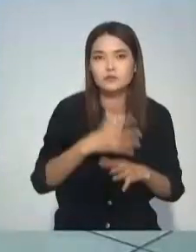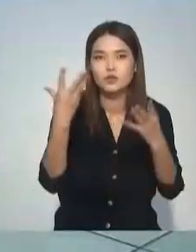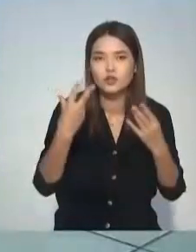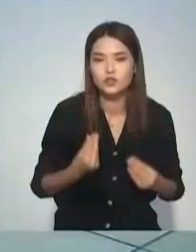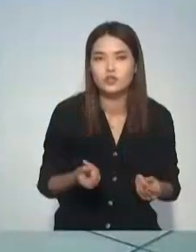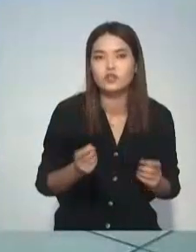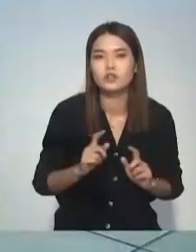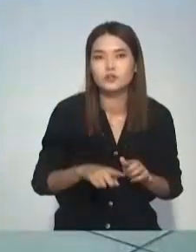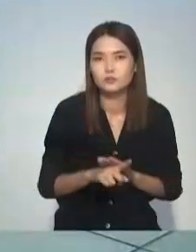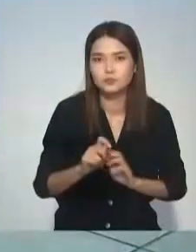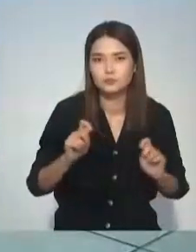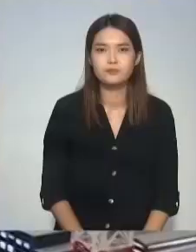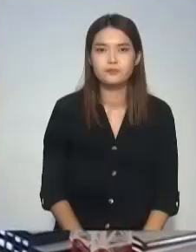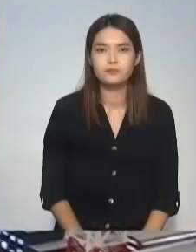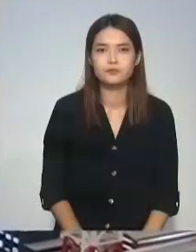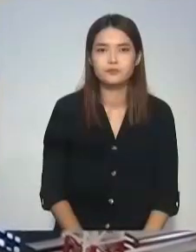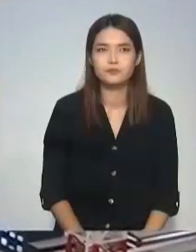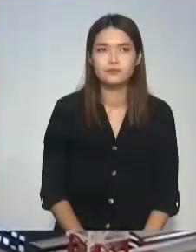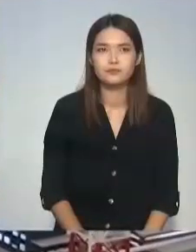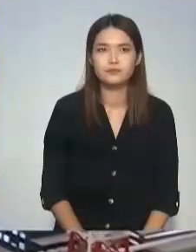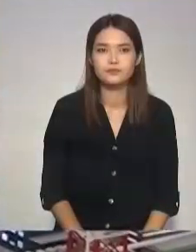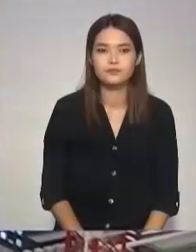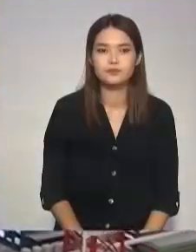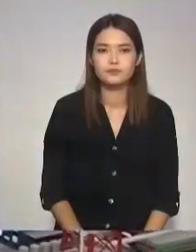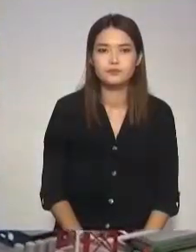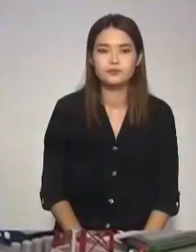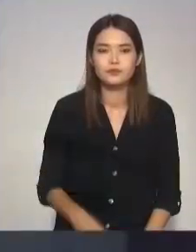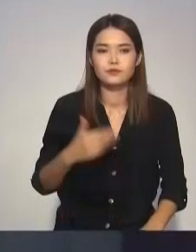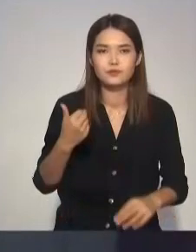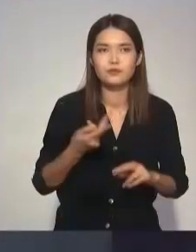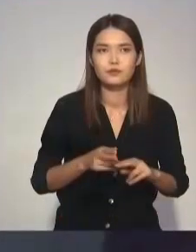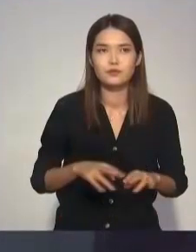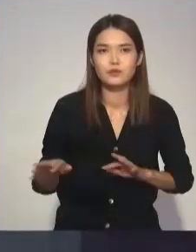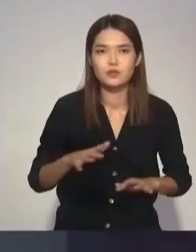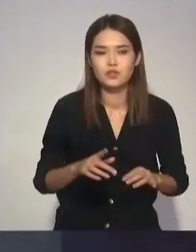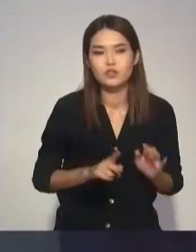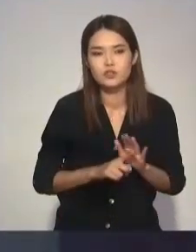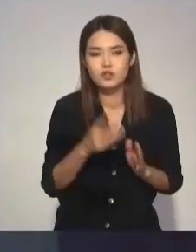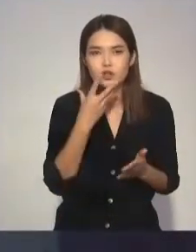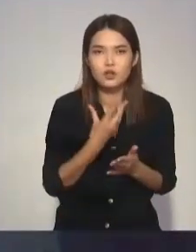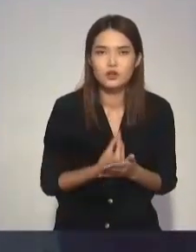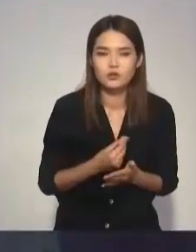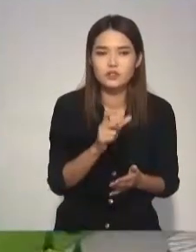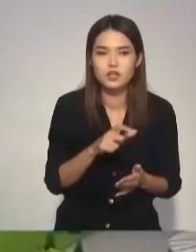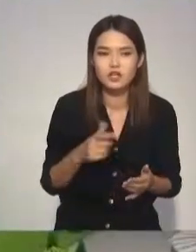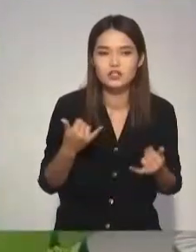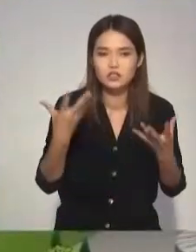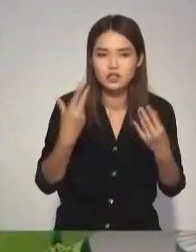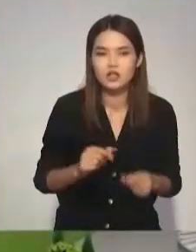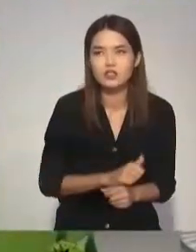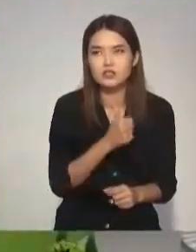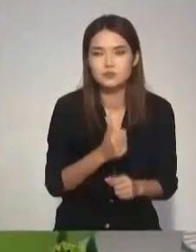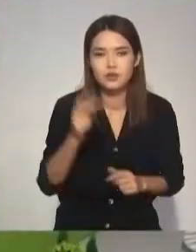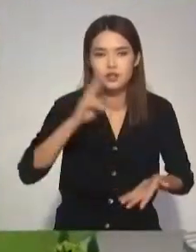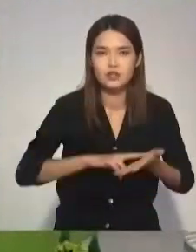республика күніне орайластырылған. Мемлекет басшының тапсырмасына сәйкес, ішкі нарықты минералды тыңайтқыштармен қамтамасыз ету қазір басты міндеттің